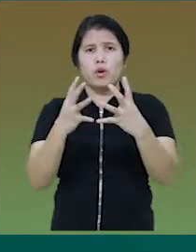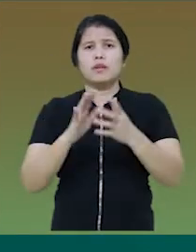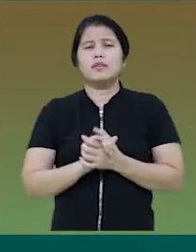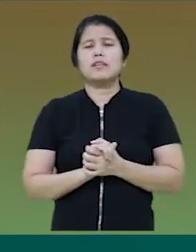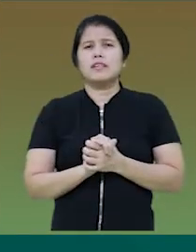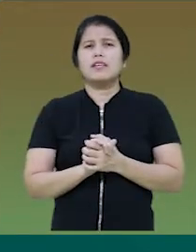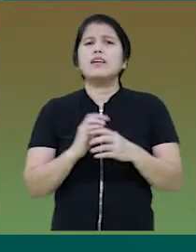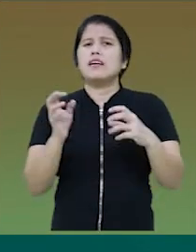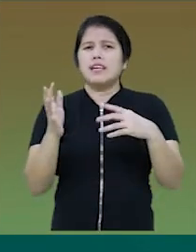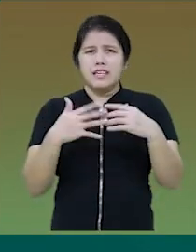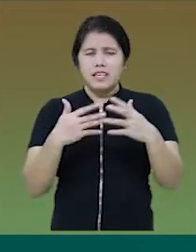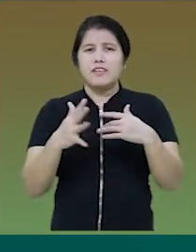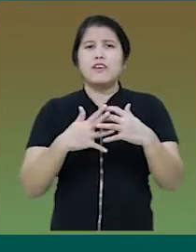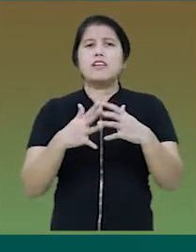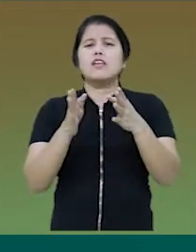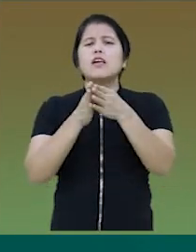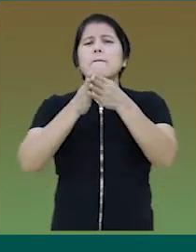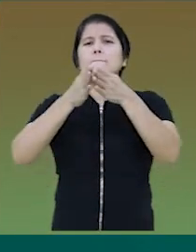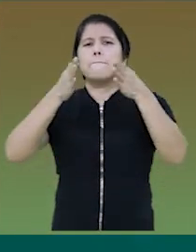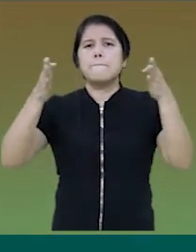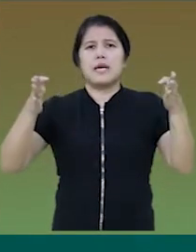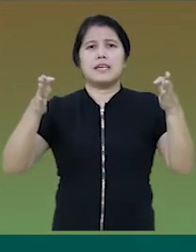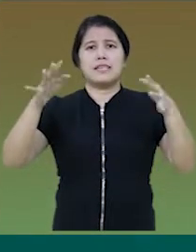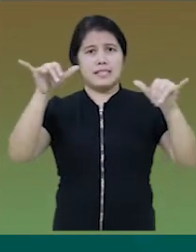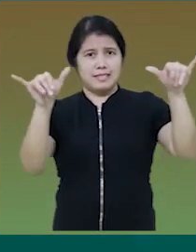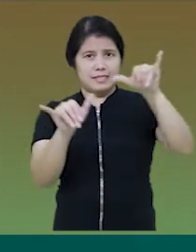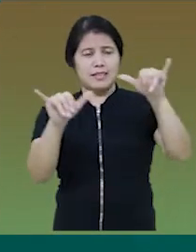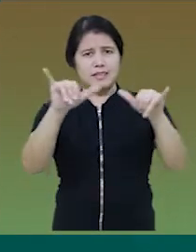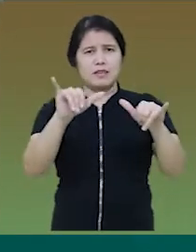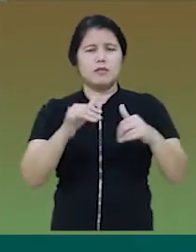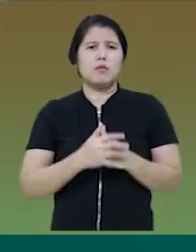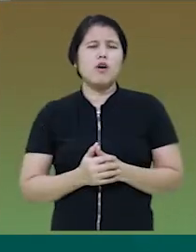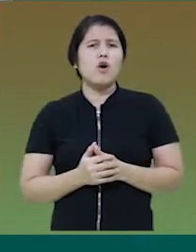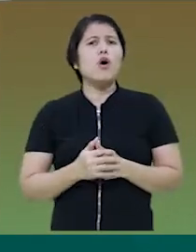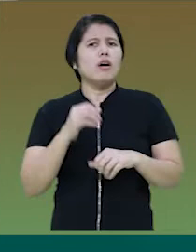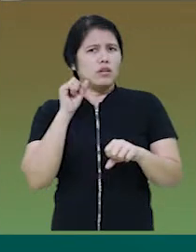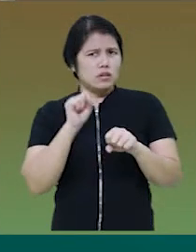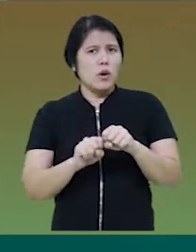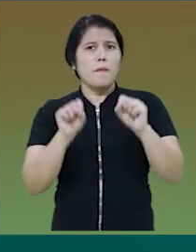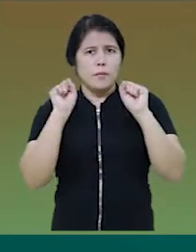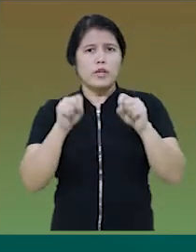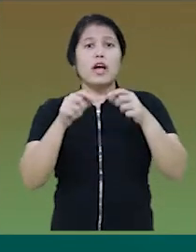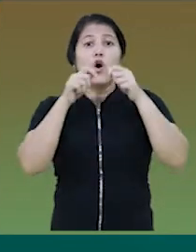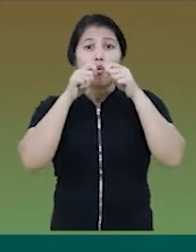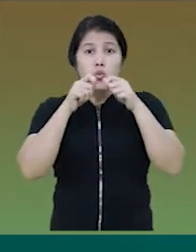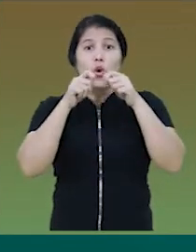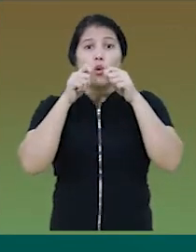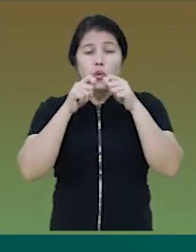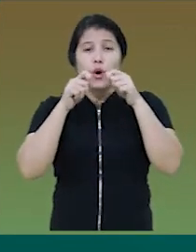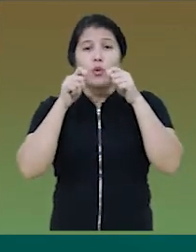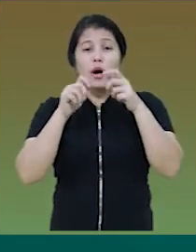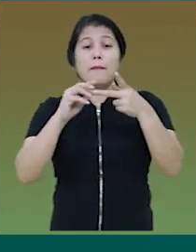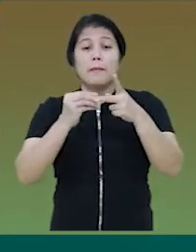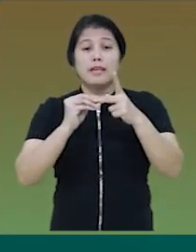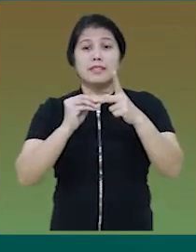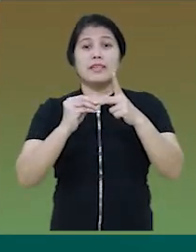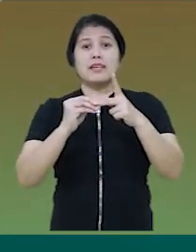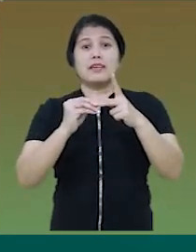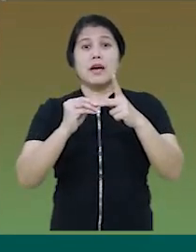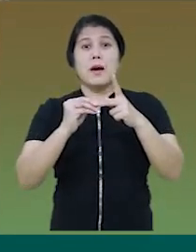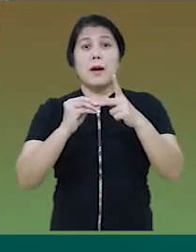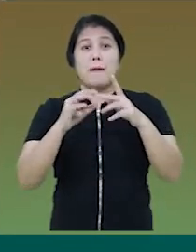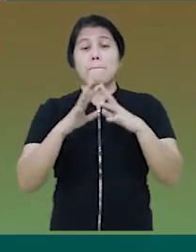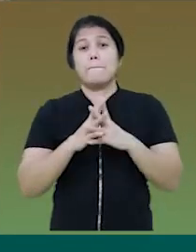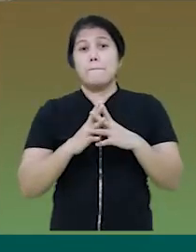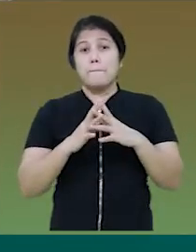ang pinakamalaking sukat na kaya nitong okupahan. Kaya po pala maaari nating hipan ang plastic balloon hanggat